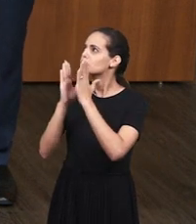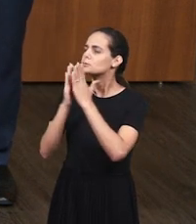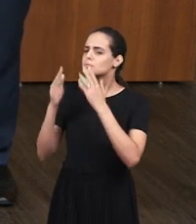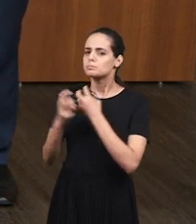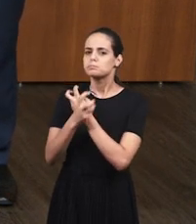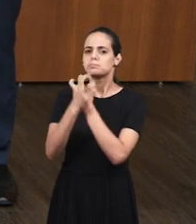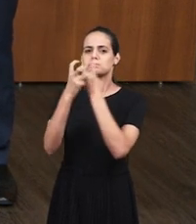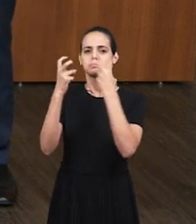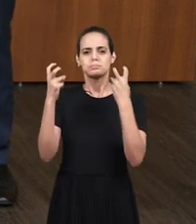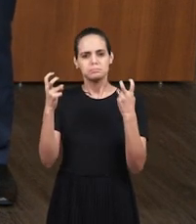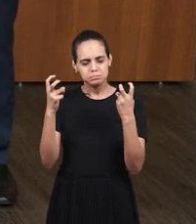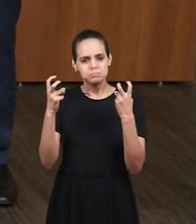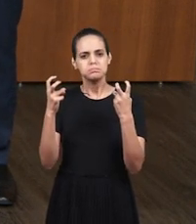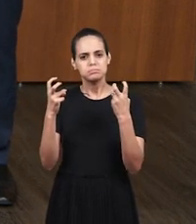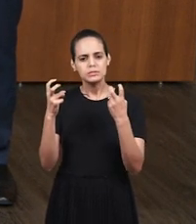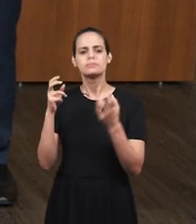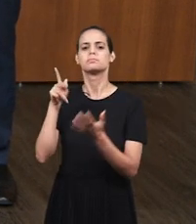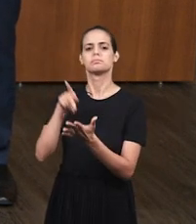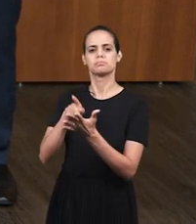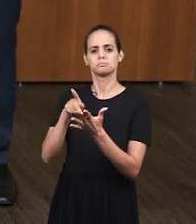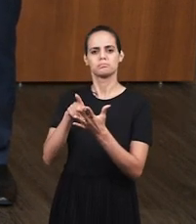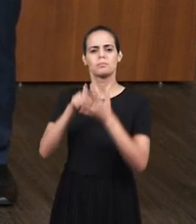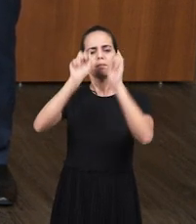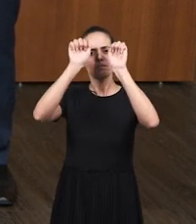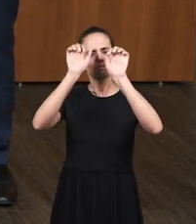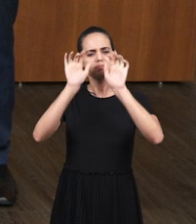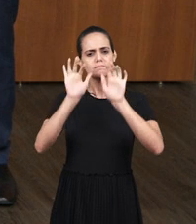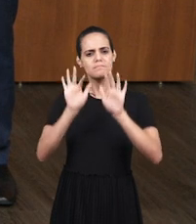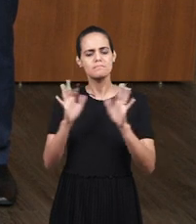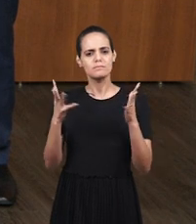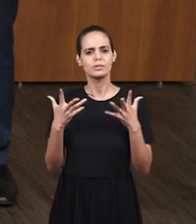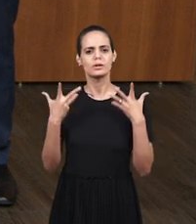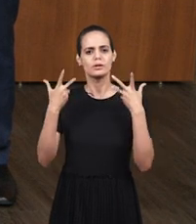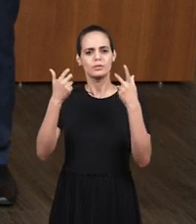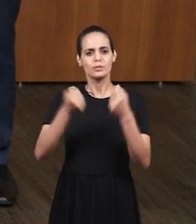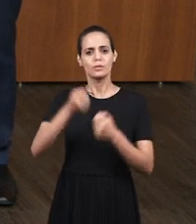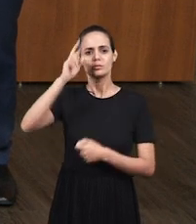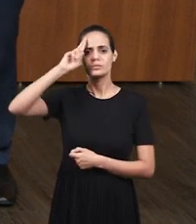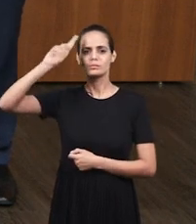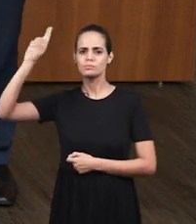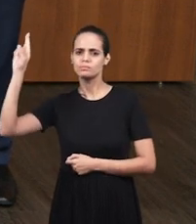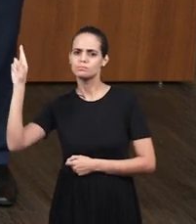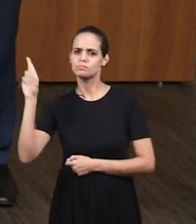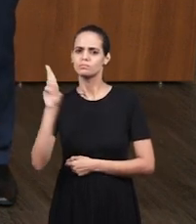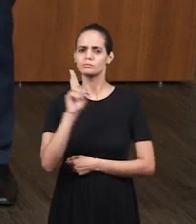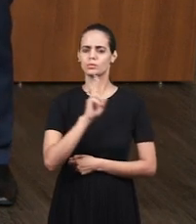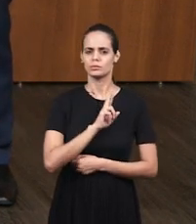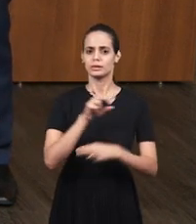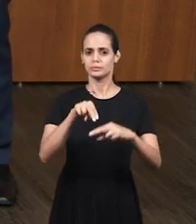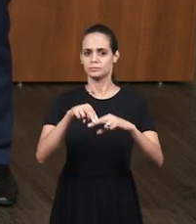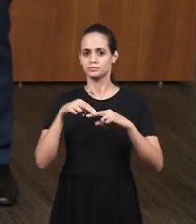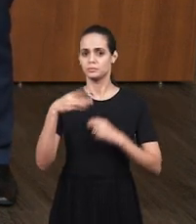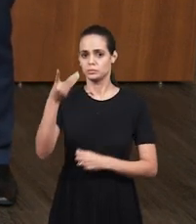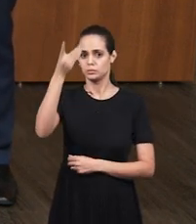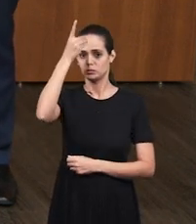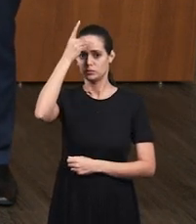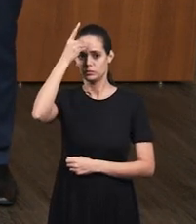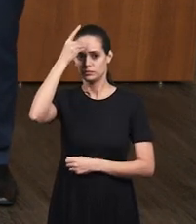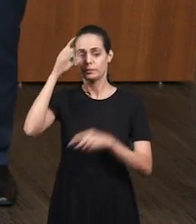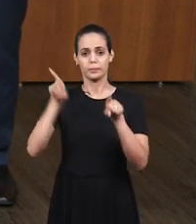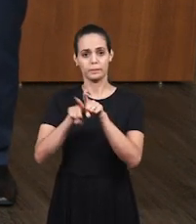кто смиряется пред Ним и просит Его помощь. Это так чудесно услышать голос Божий через духовные